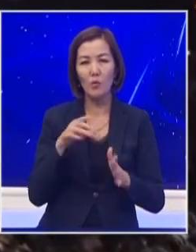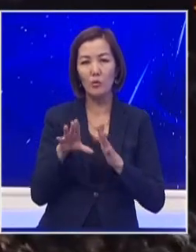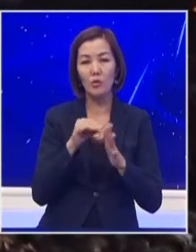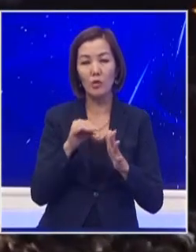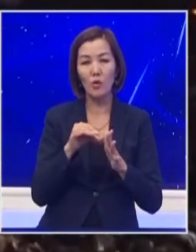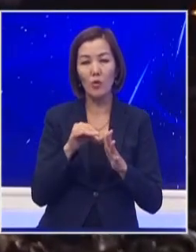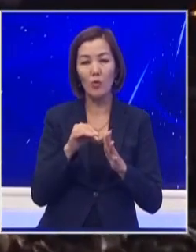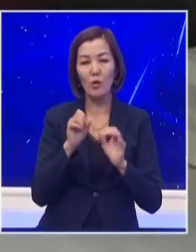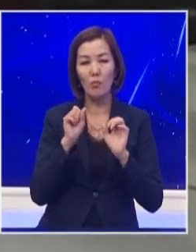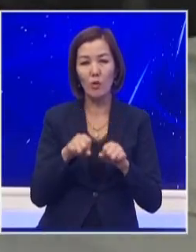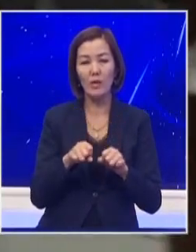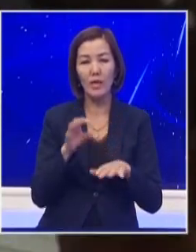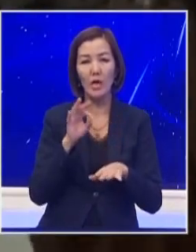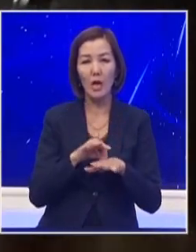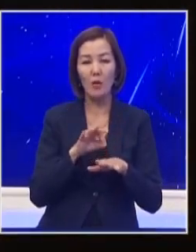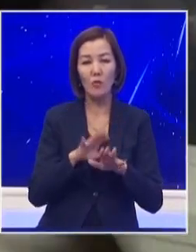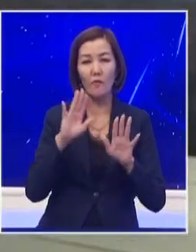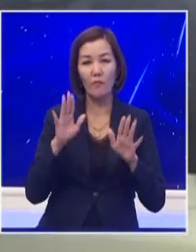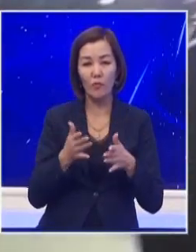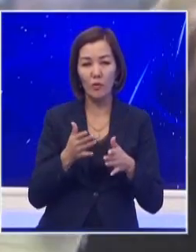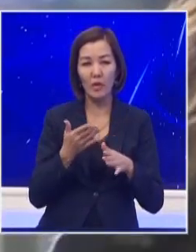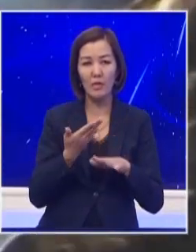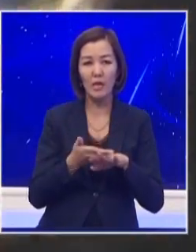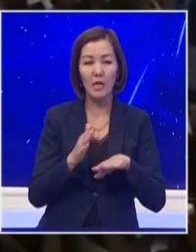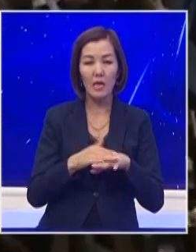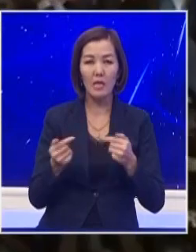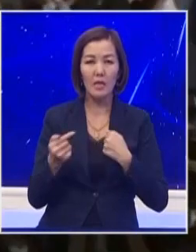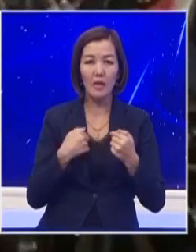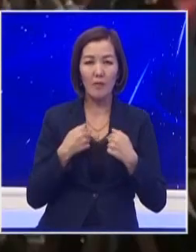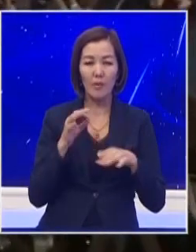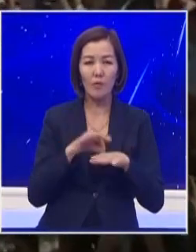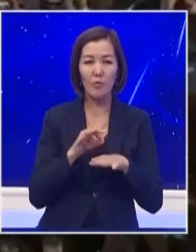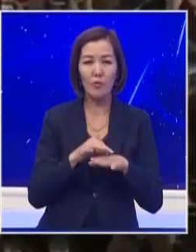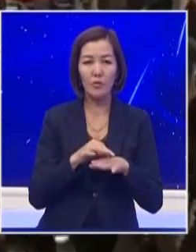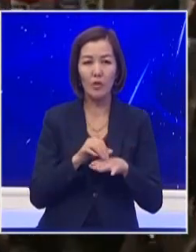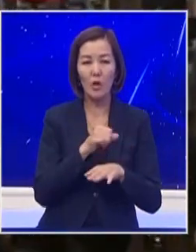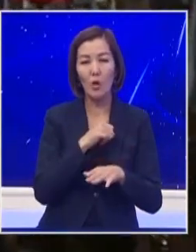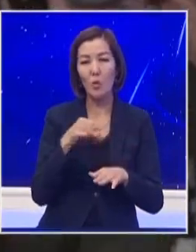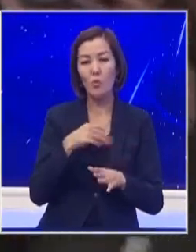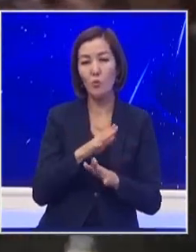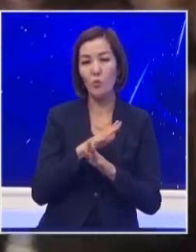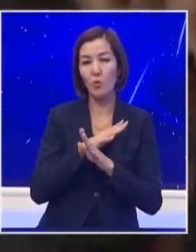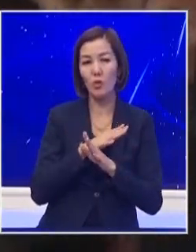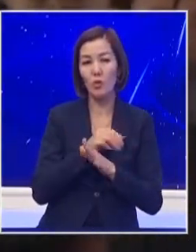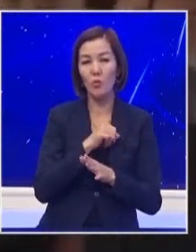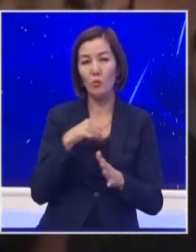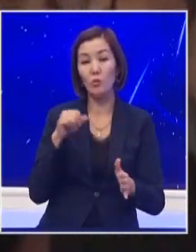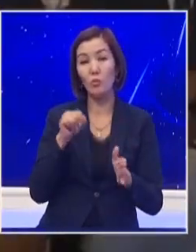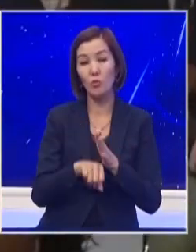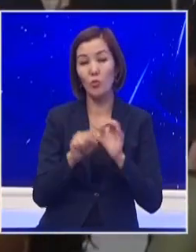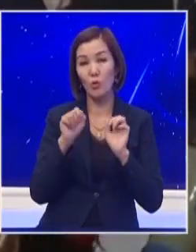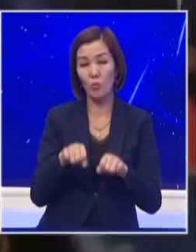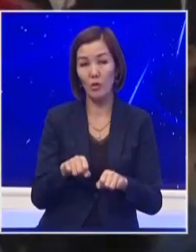құқылы. Айықпас дертке шалдыққан жағдайда қиналып ауыратын болса, өзіне ыңғайлы өлім түрін таңдап, өзін өлтіруге болады.